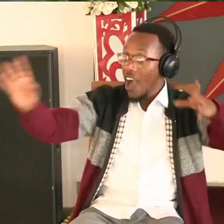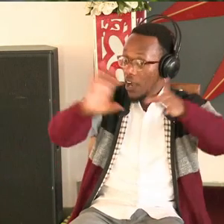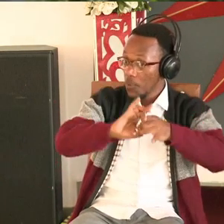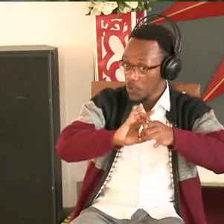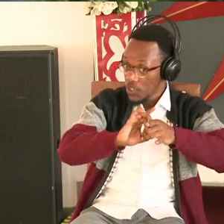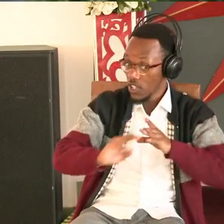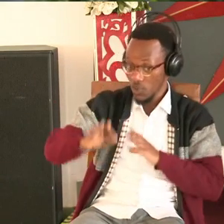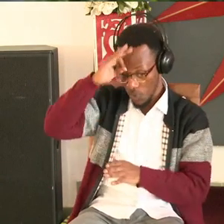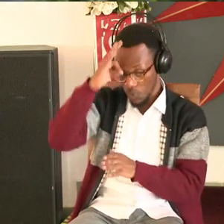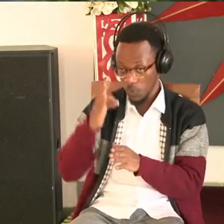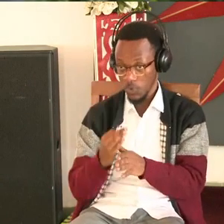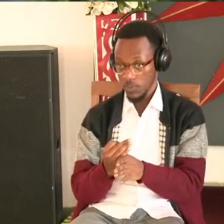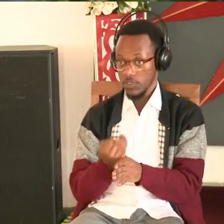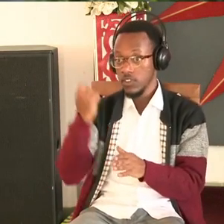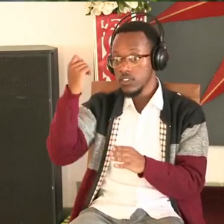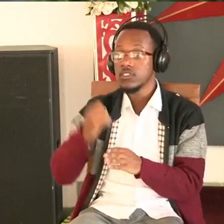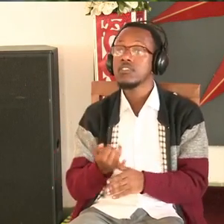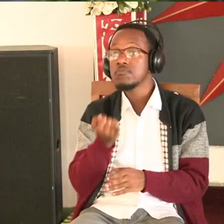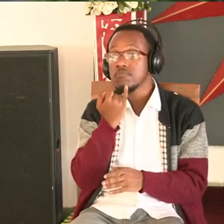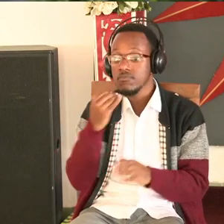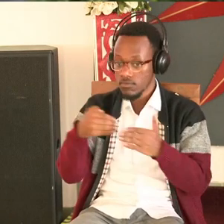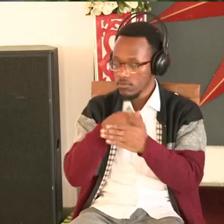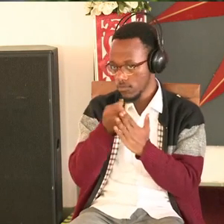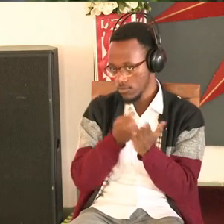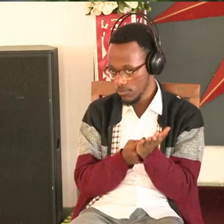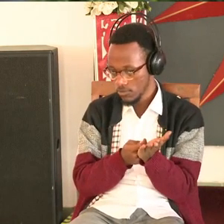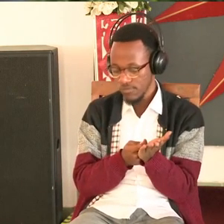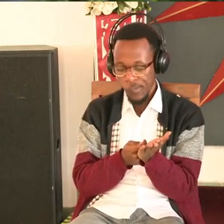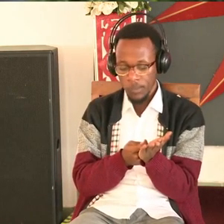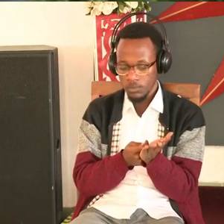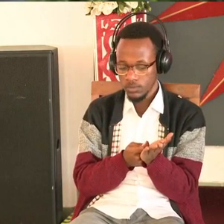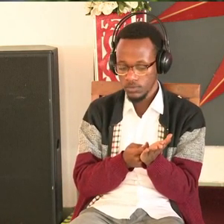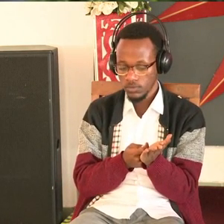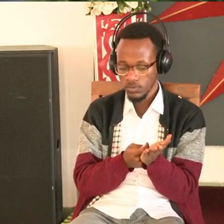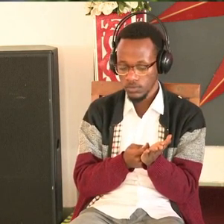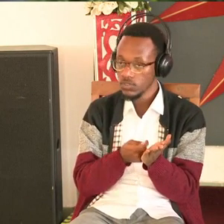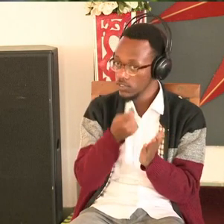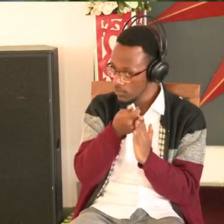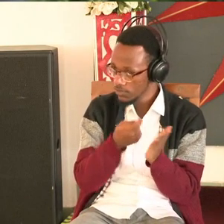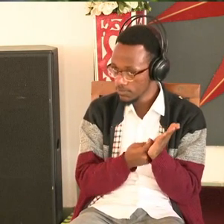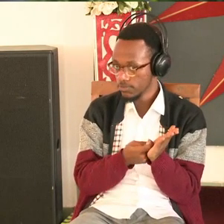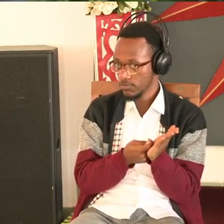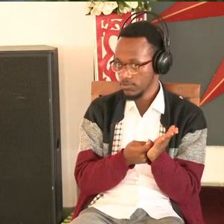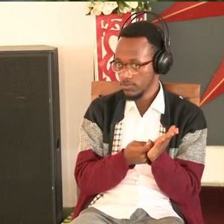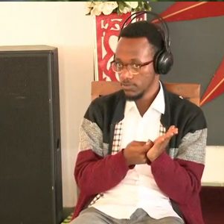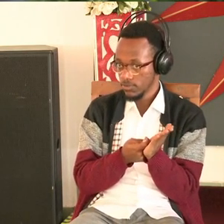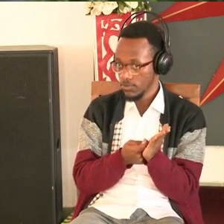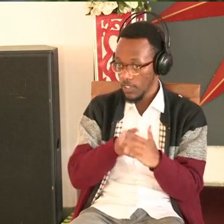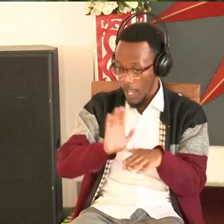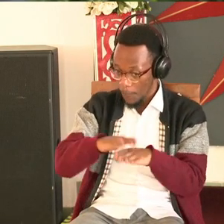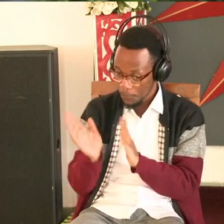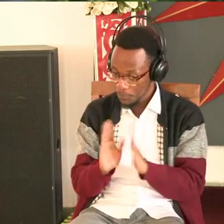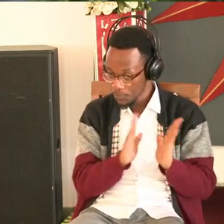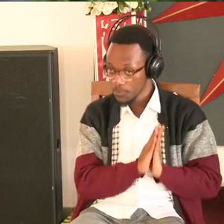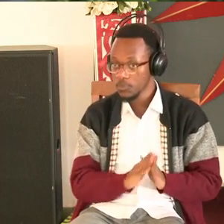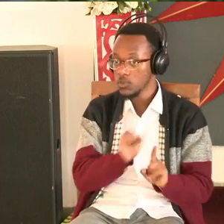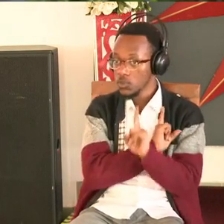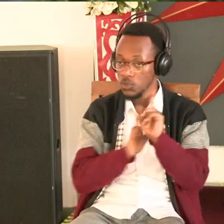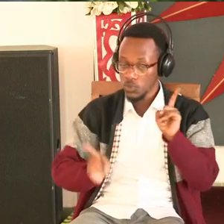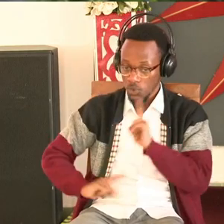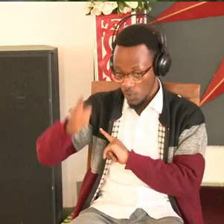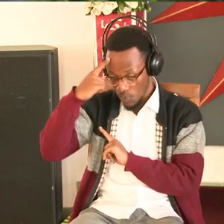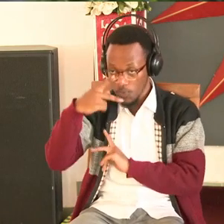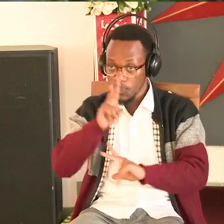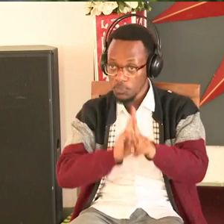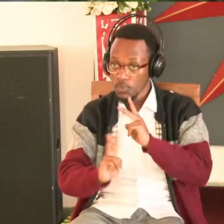isezerano rishya, d'amener au Seigneur un peuple no gutegurira umwami ubwoko